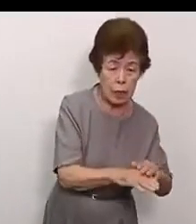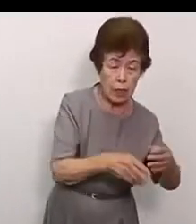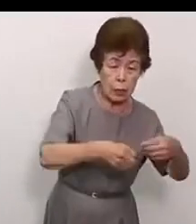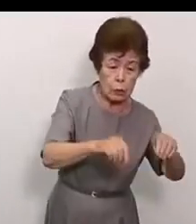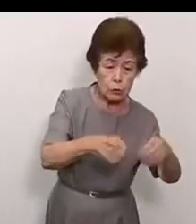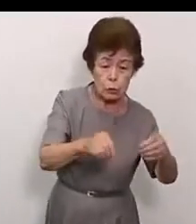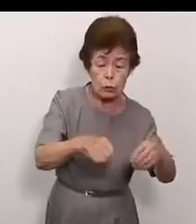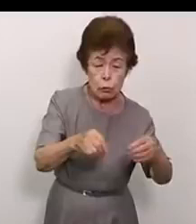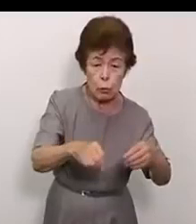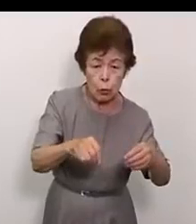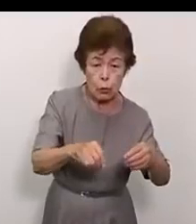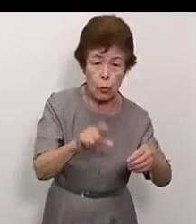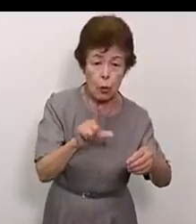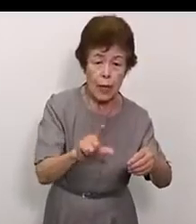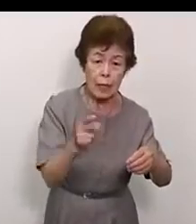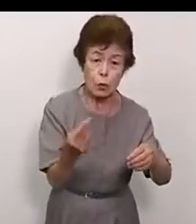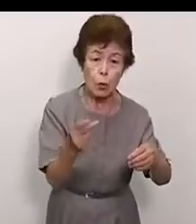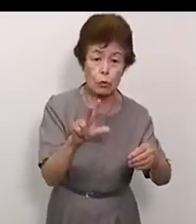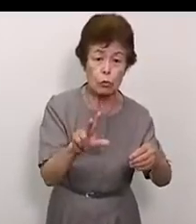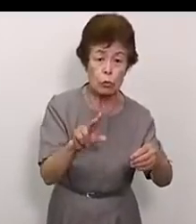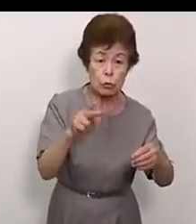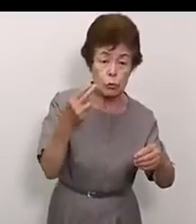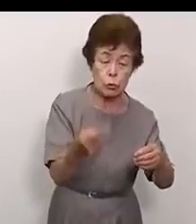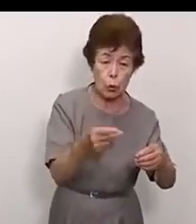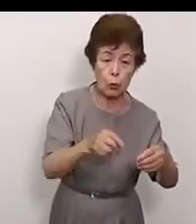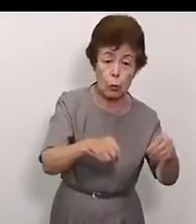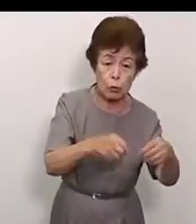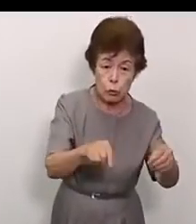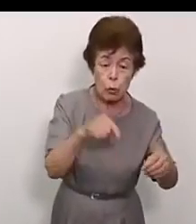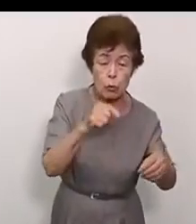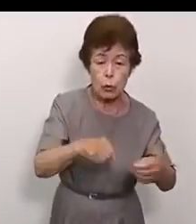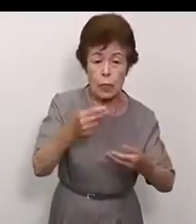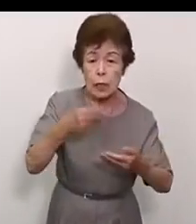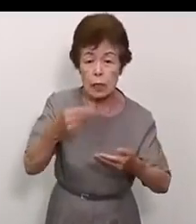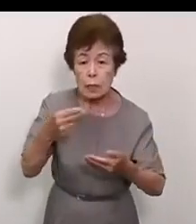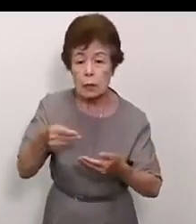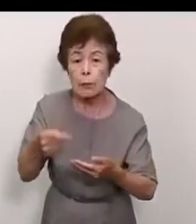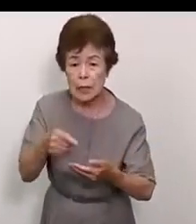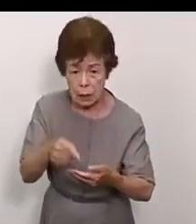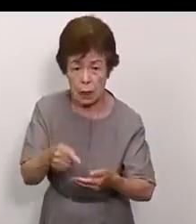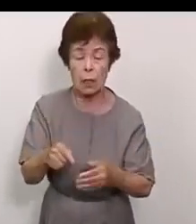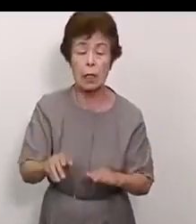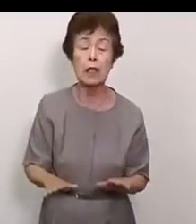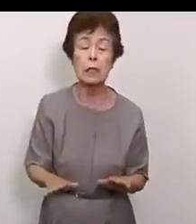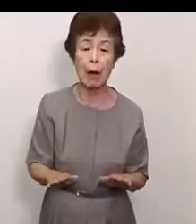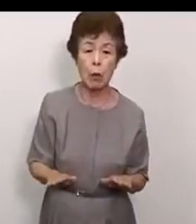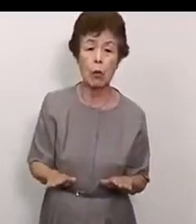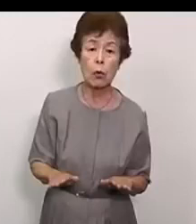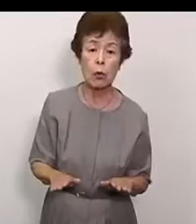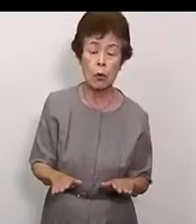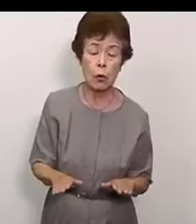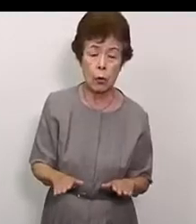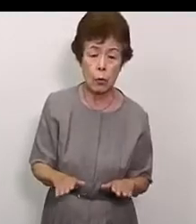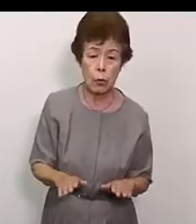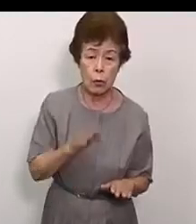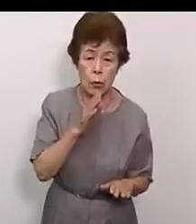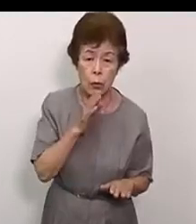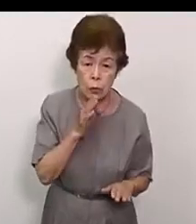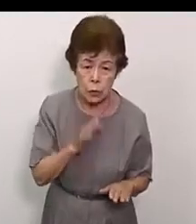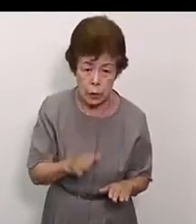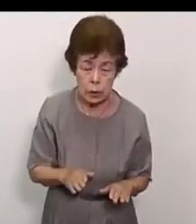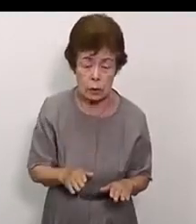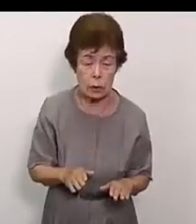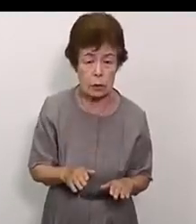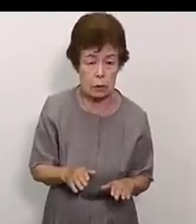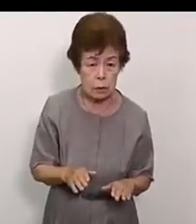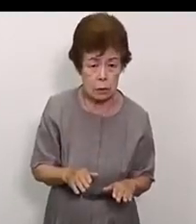てないのでお弁当くださいっていう方が、いらっしゃって、で今も、本当にあの店長と乗ってきて